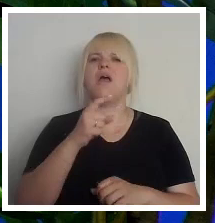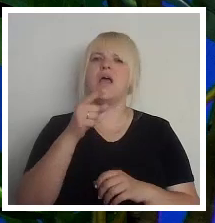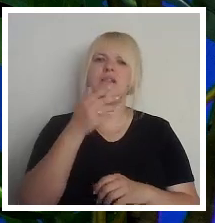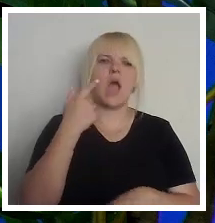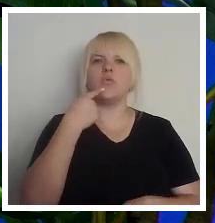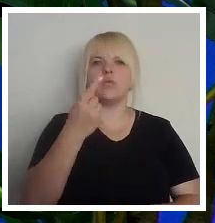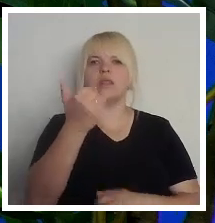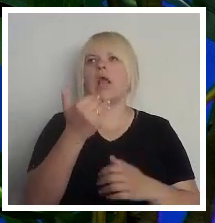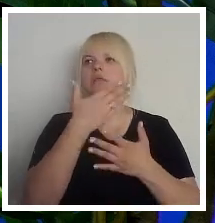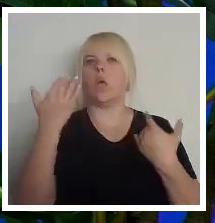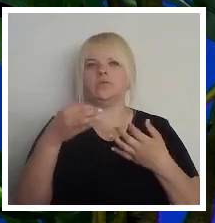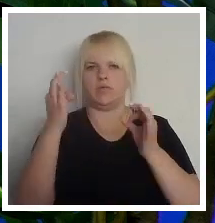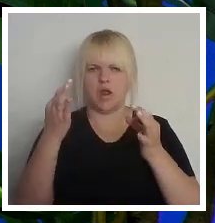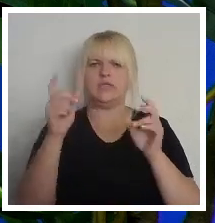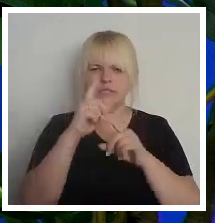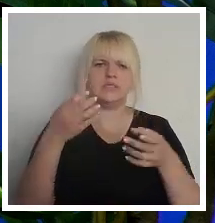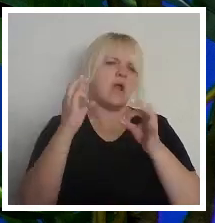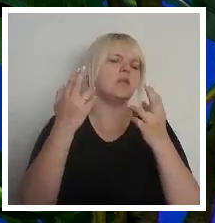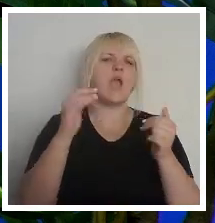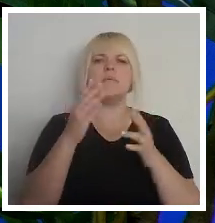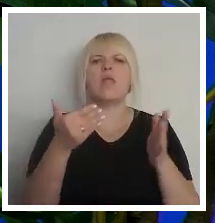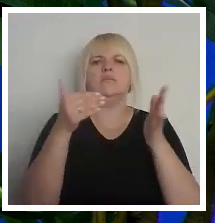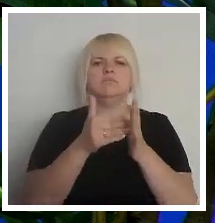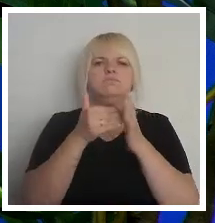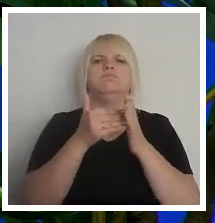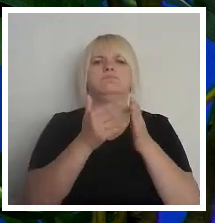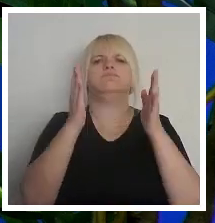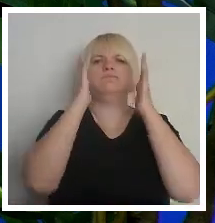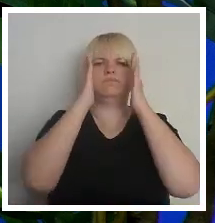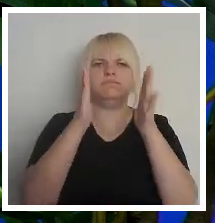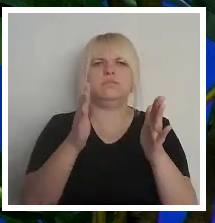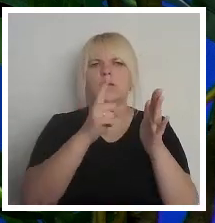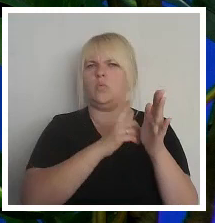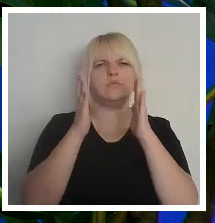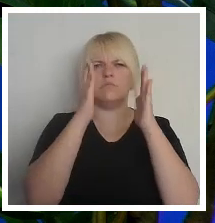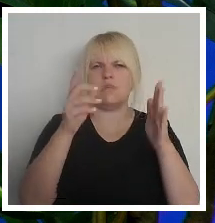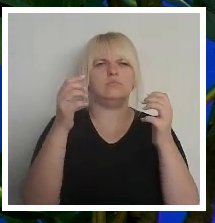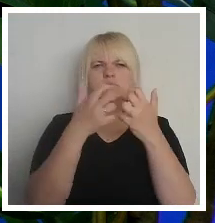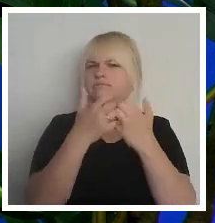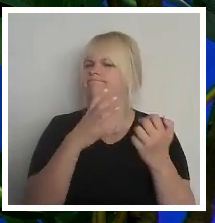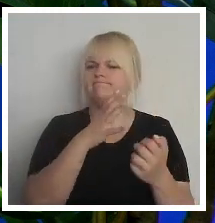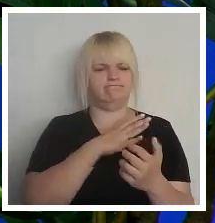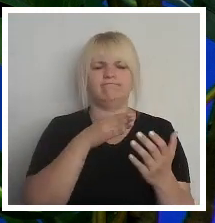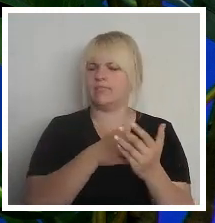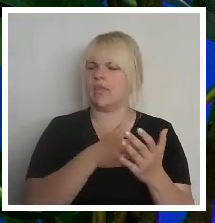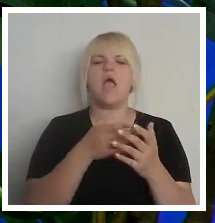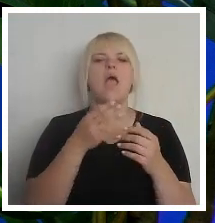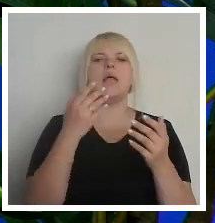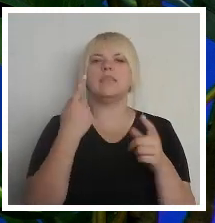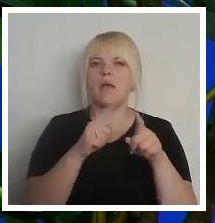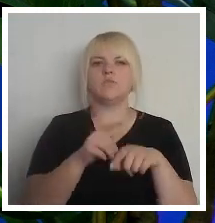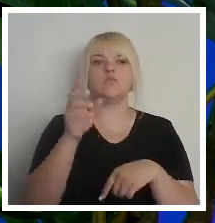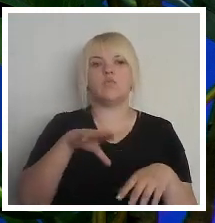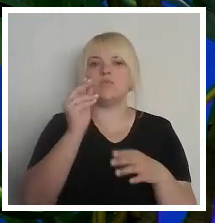konstanta uzmanība ir, faktiski nav iespējams noturēt. Un šajā aspektā, nu, teiksim, mums